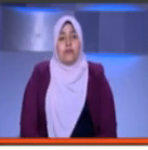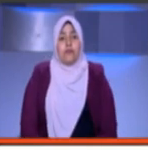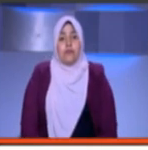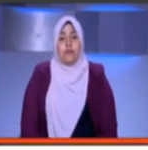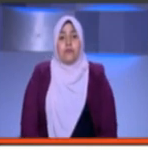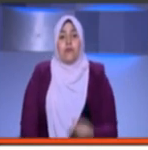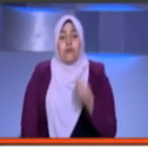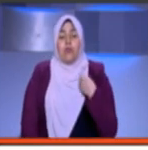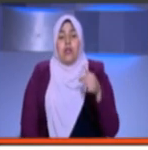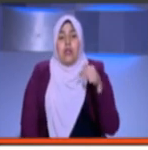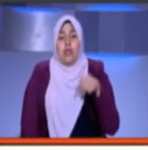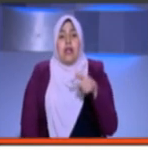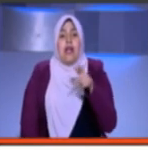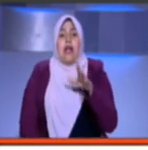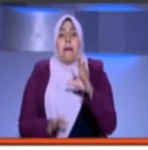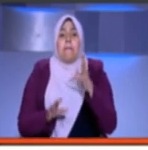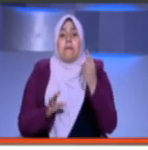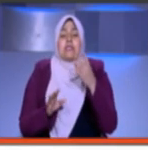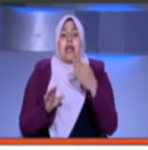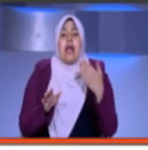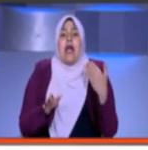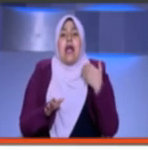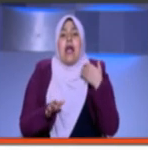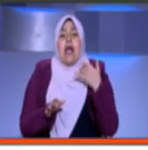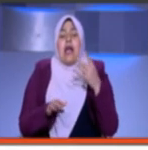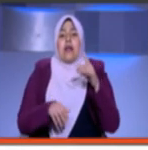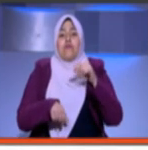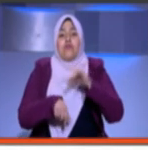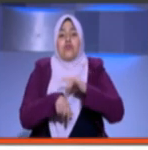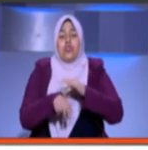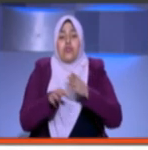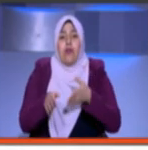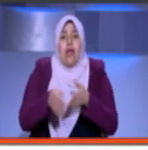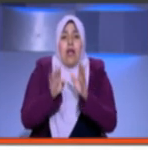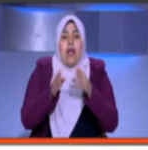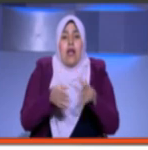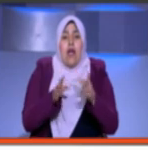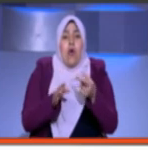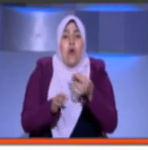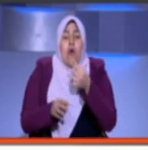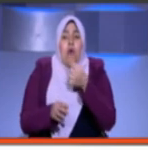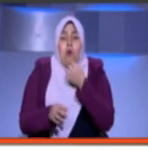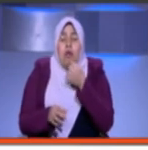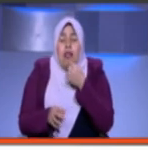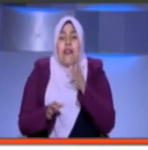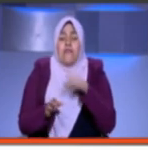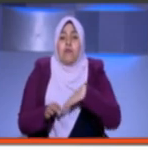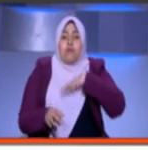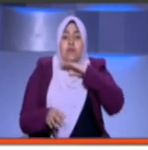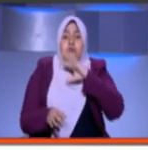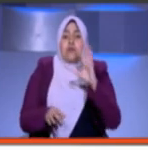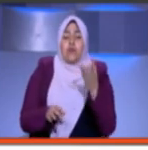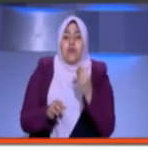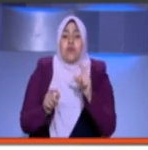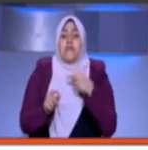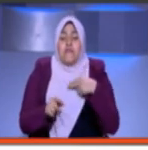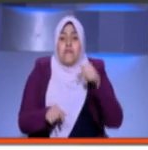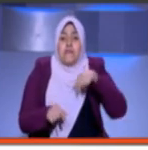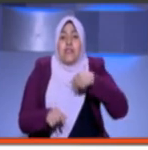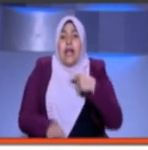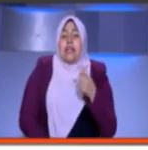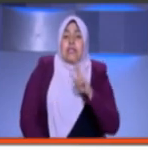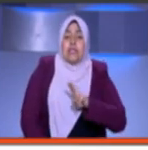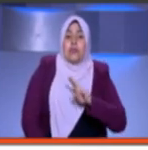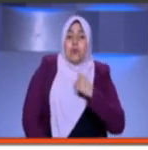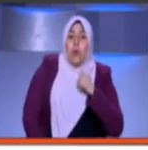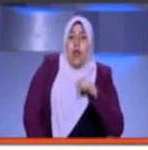تحديدا، مسألة عجز المستشفيات أو القطاع الصحي في إسبانيا عن استقبال مزيد من المصابين بفيروس كورونا، يطرح سؤال حول